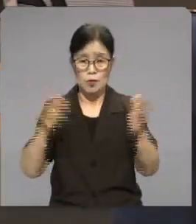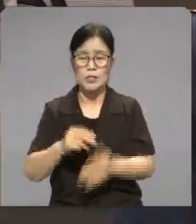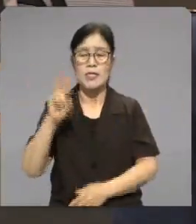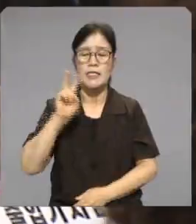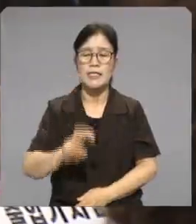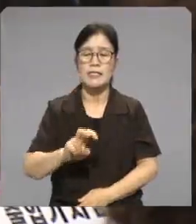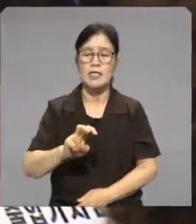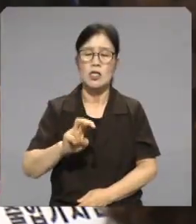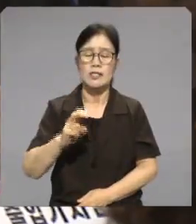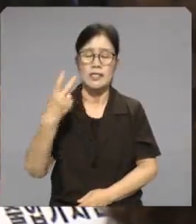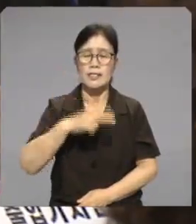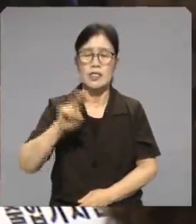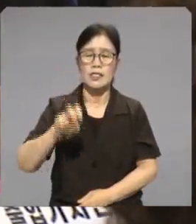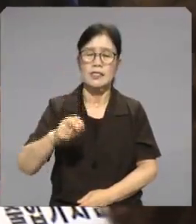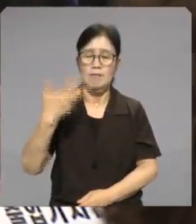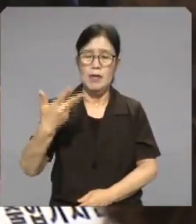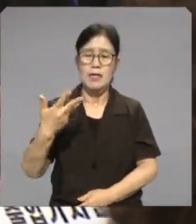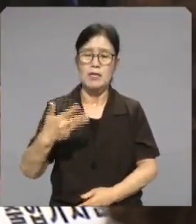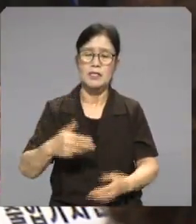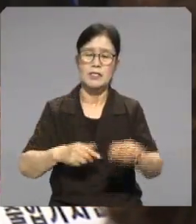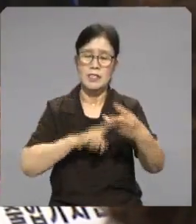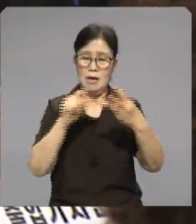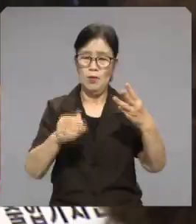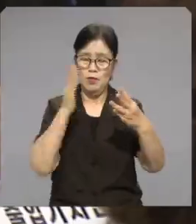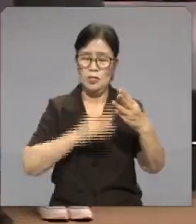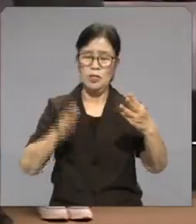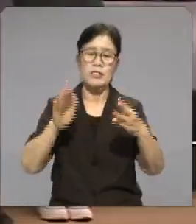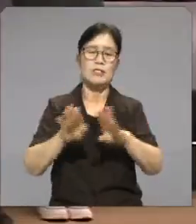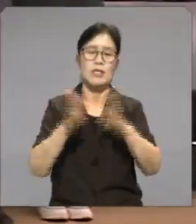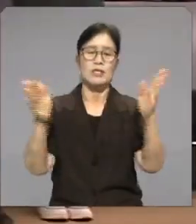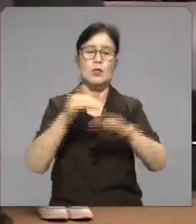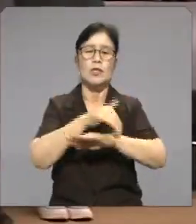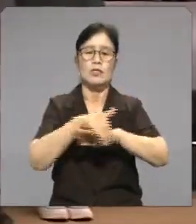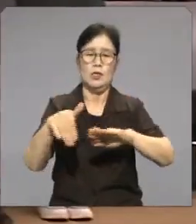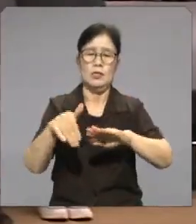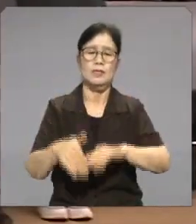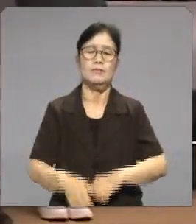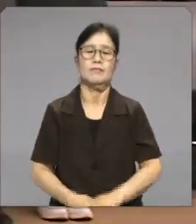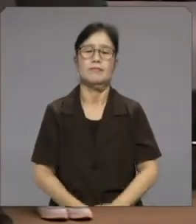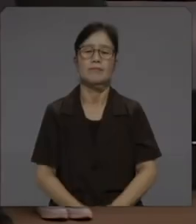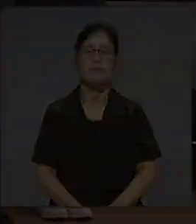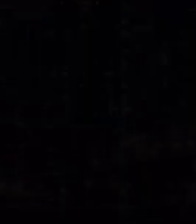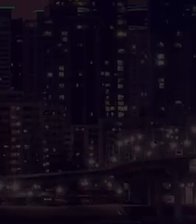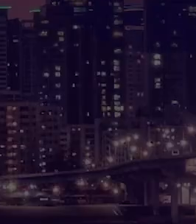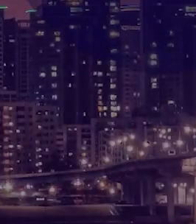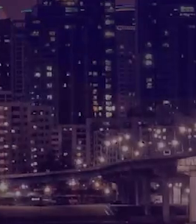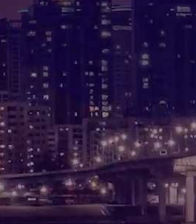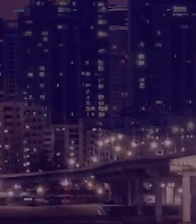2028년 3월 정식 개교할 예정입니다. OBS 뉴스 김대영입니다.